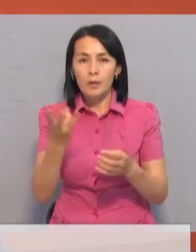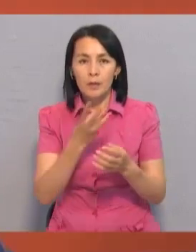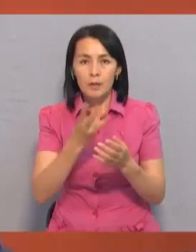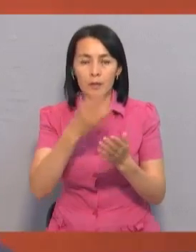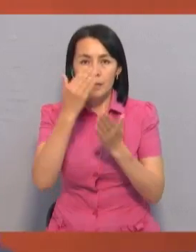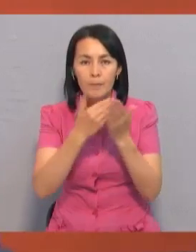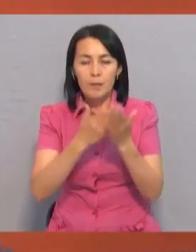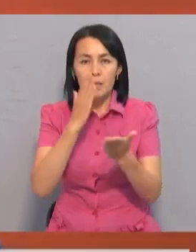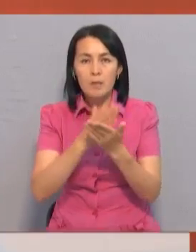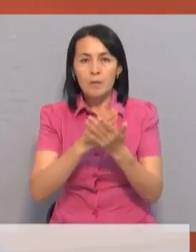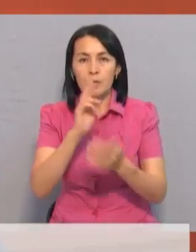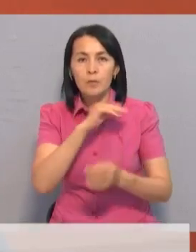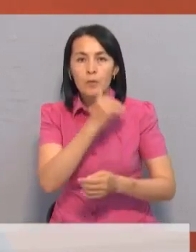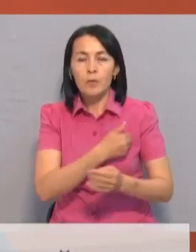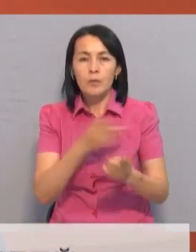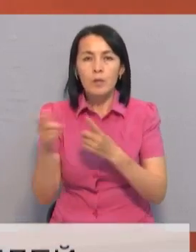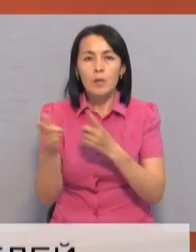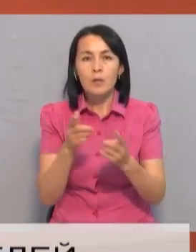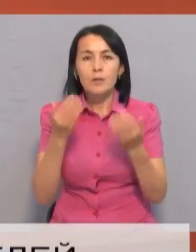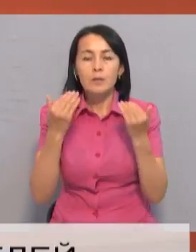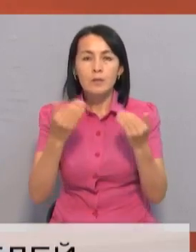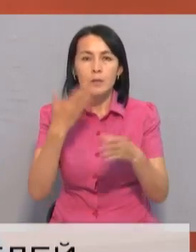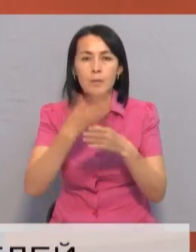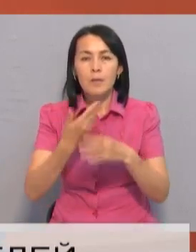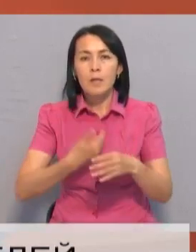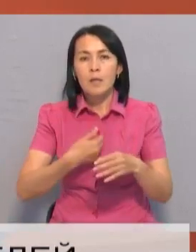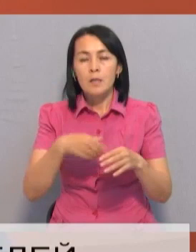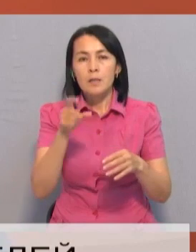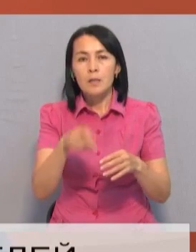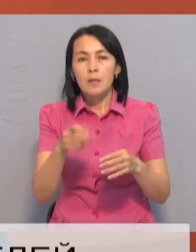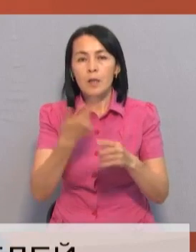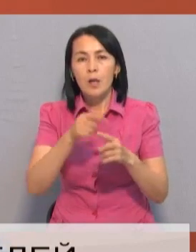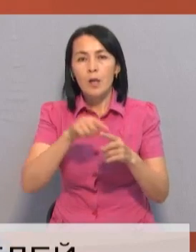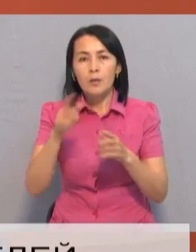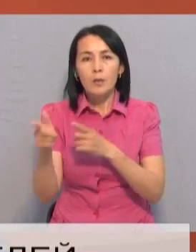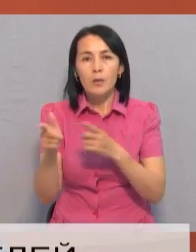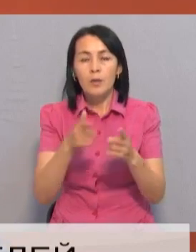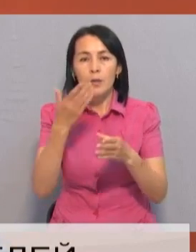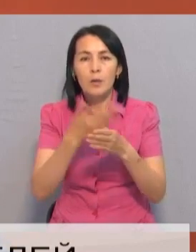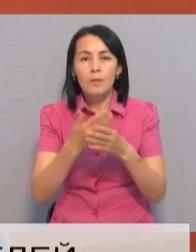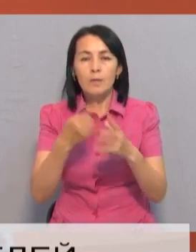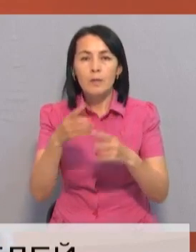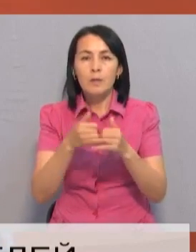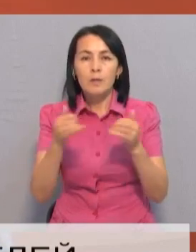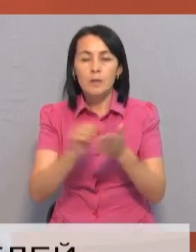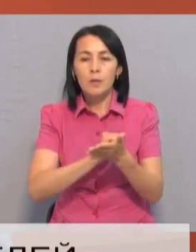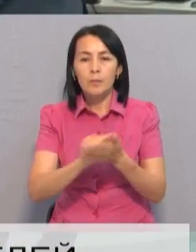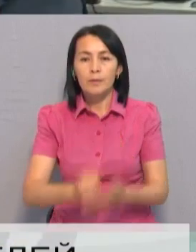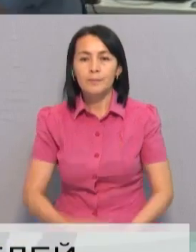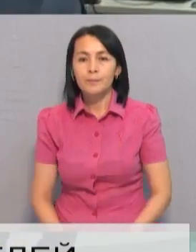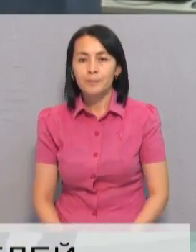при желании предприниматели смогут оформить услуги под ключ с помощью наших менеджеров, которые готовы выехать и помочь в формировании пакета